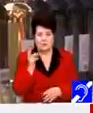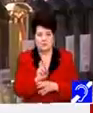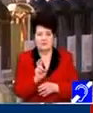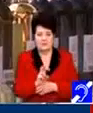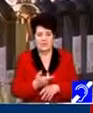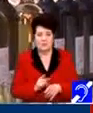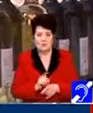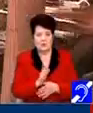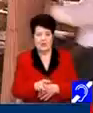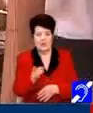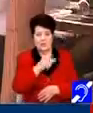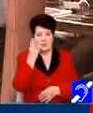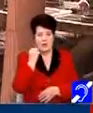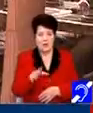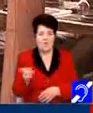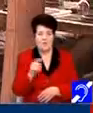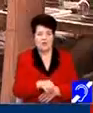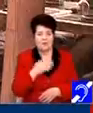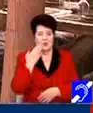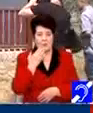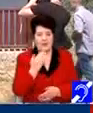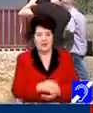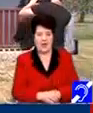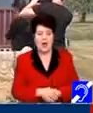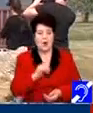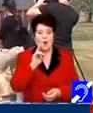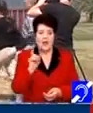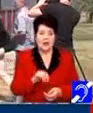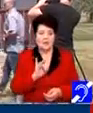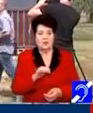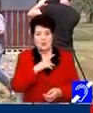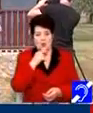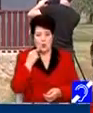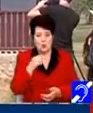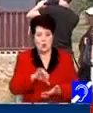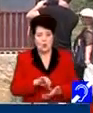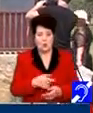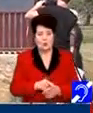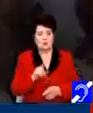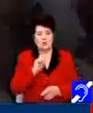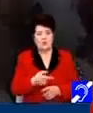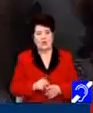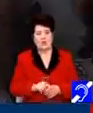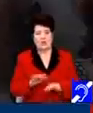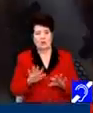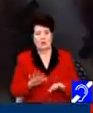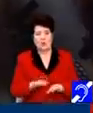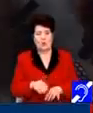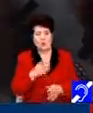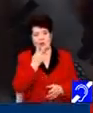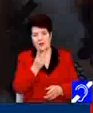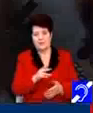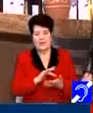vizitatori care s-au cazat în Republica Moldova au venit din România. Ucrainenii și rușii au manifestat și ei un interes sporit pentru locurile pitorești